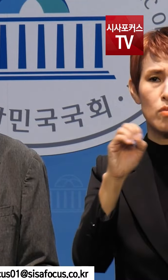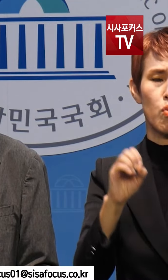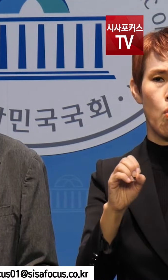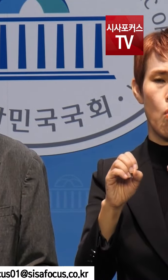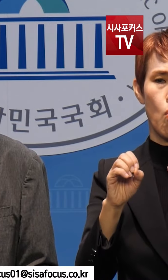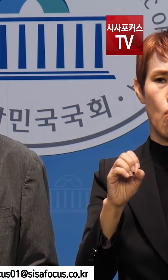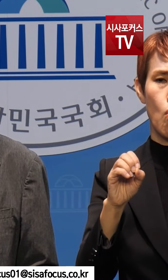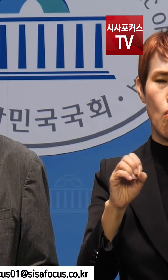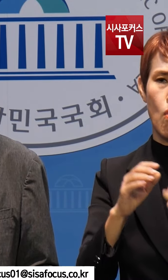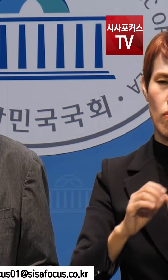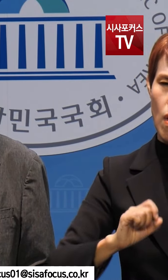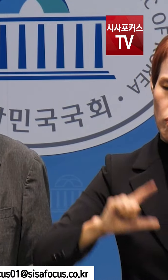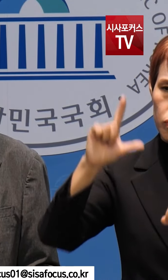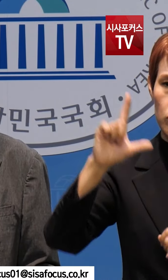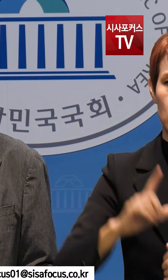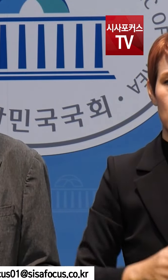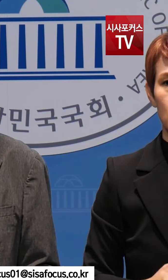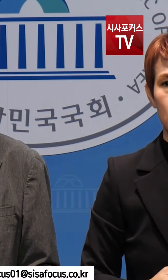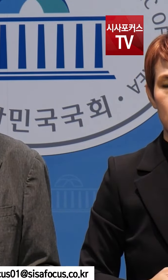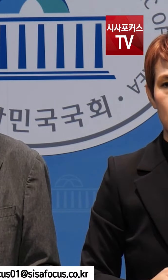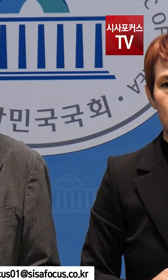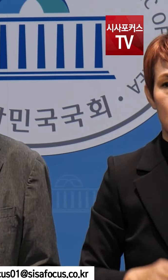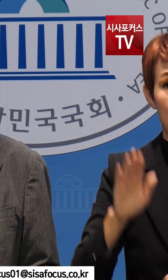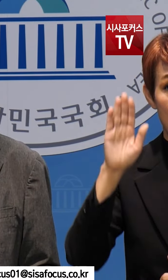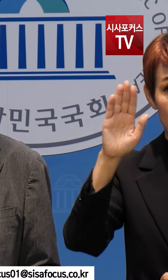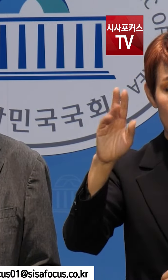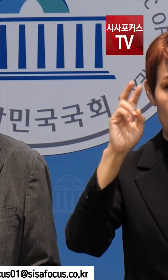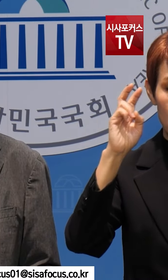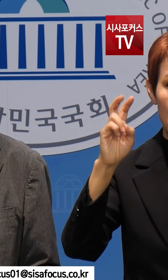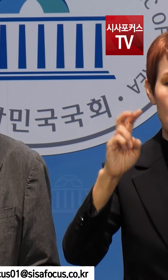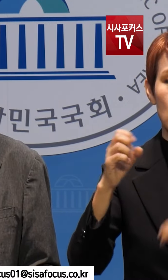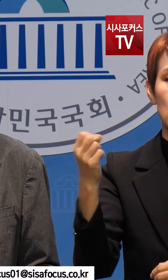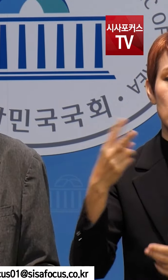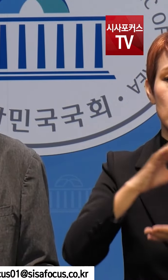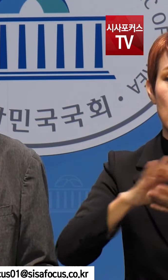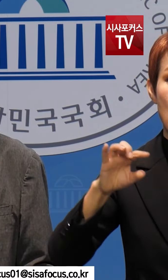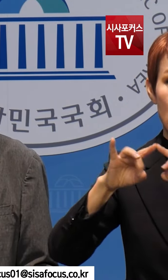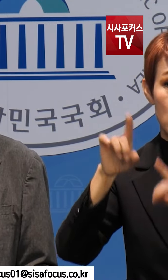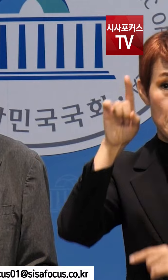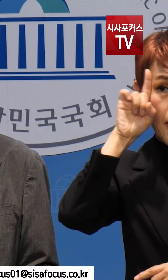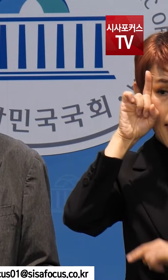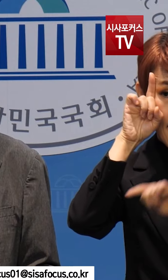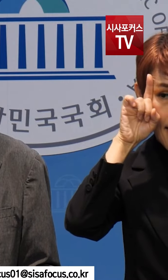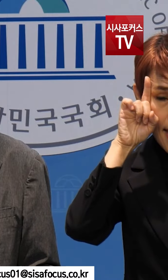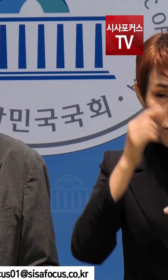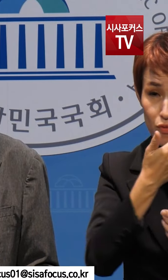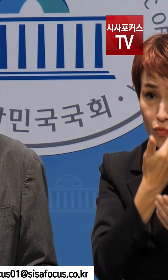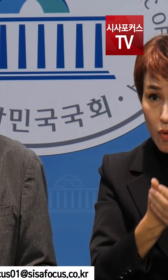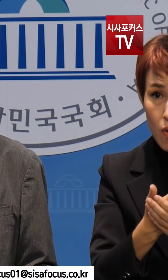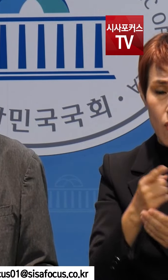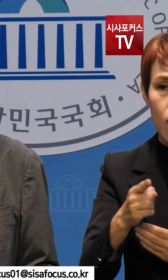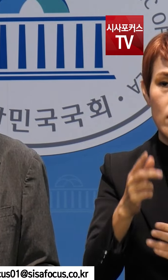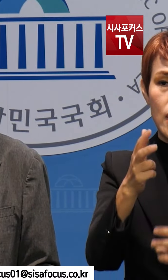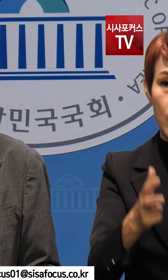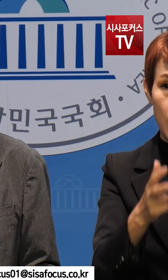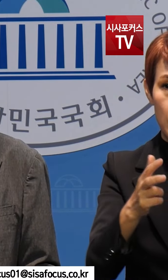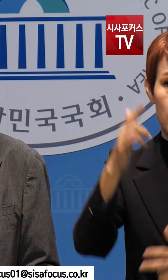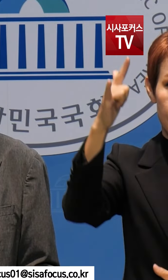차지합니다 대부분입니다 향후 기업 아리백 실현의 핵심인 산업단지 태양광